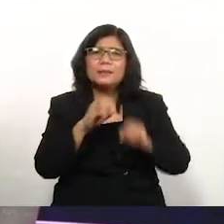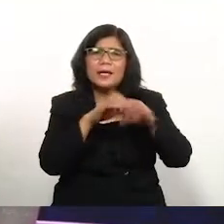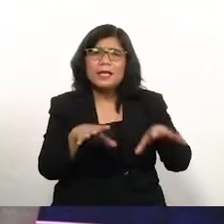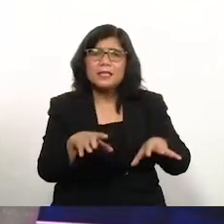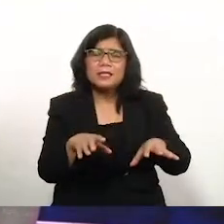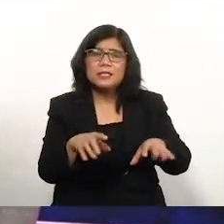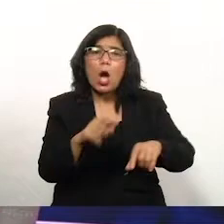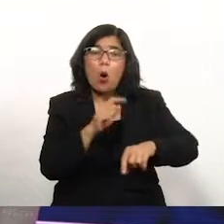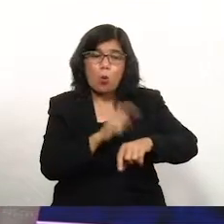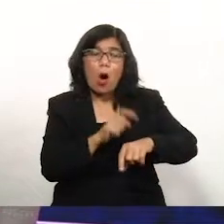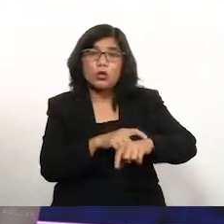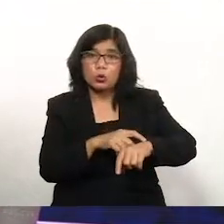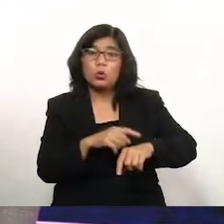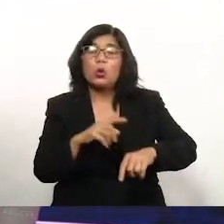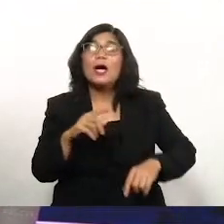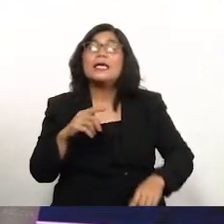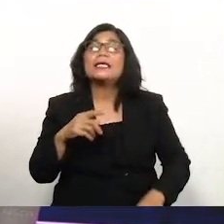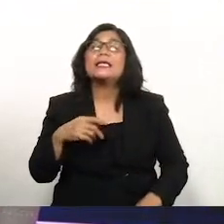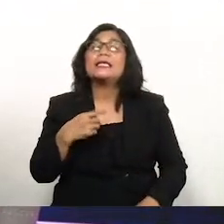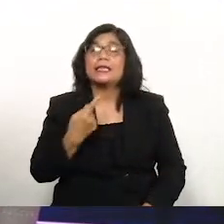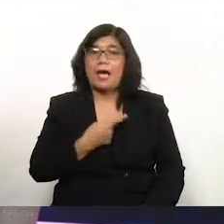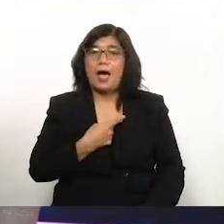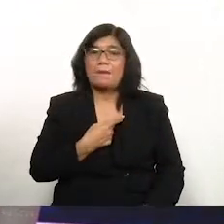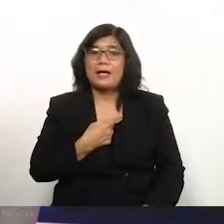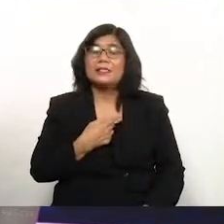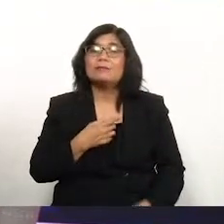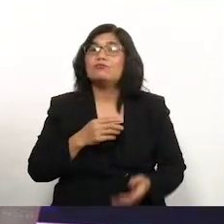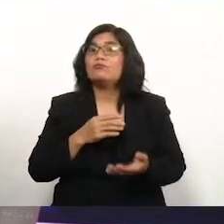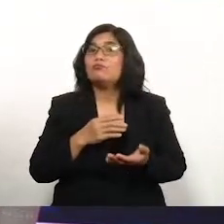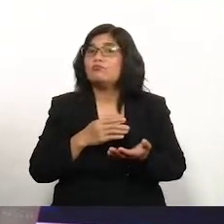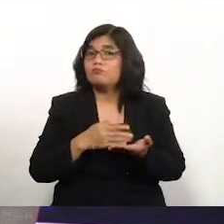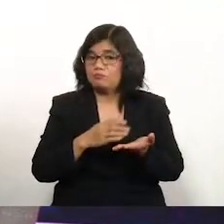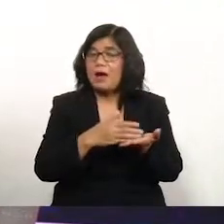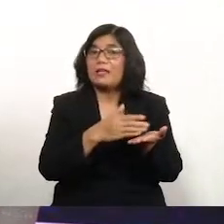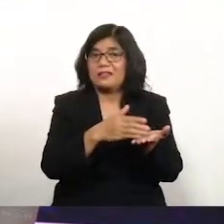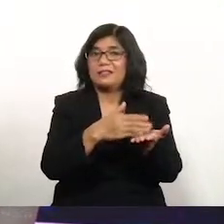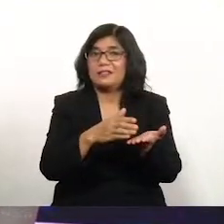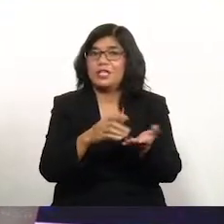hai ketika kita masih punya sesuatu untuk berbagi itu artinya hidup kita diberkati